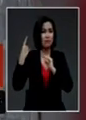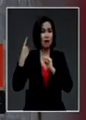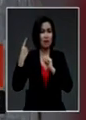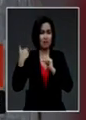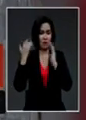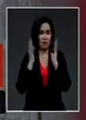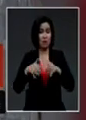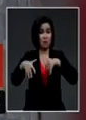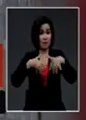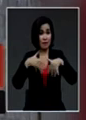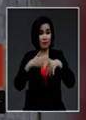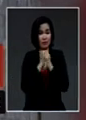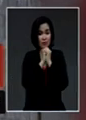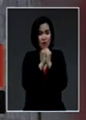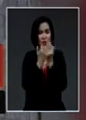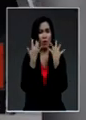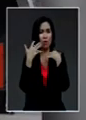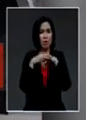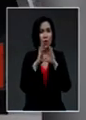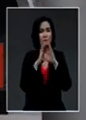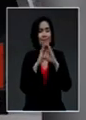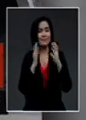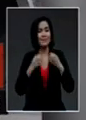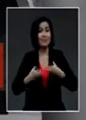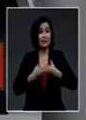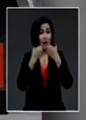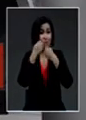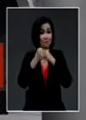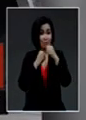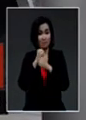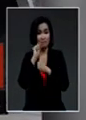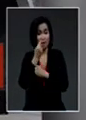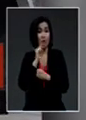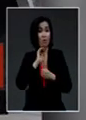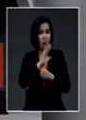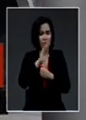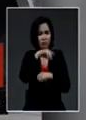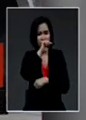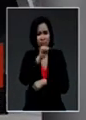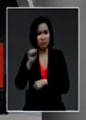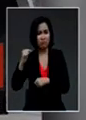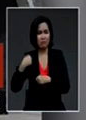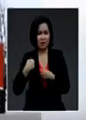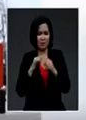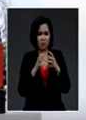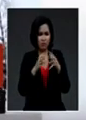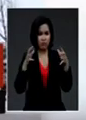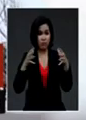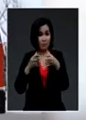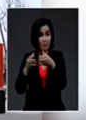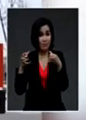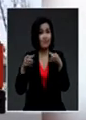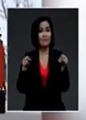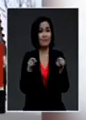วจีนเนี่ยออกมาร่วมเฉลิมฉลองเนื่องในโอกาสวันขึ้นปีใหม่จีนหร ือ ว ่ าตรุษจีนน่ะในสถานที่ต่างๆอย่างคึกคักเหมือนกันอย่าง